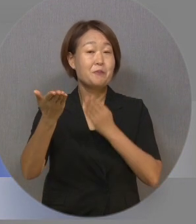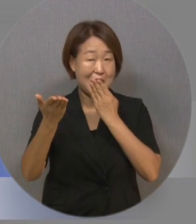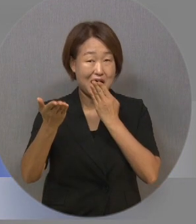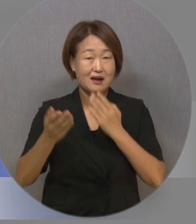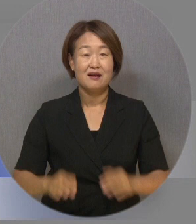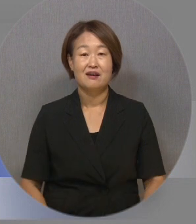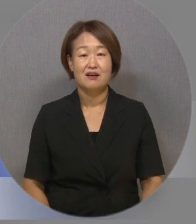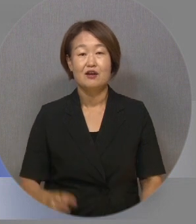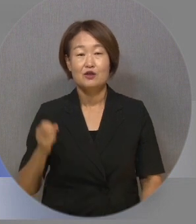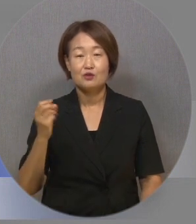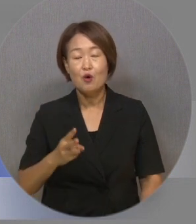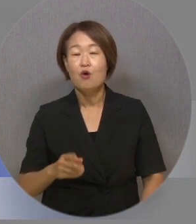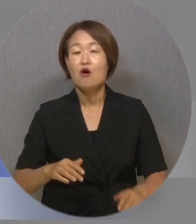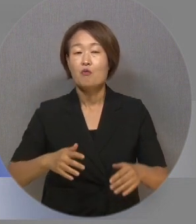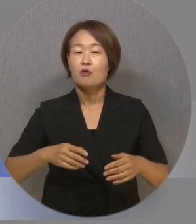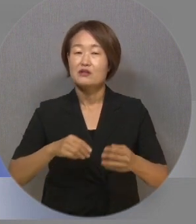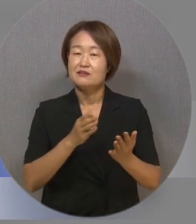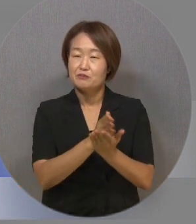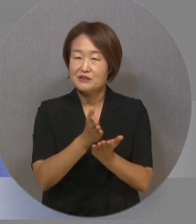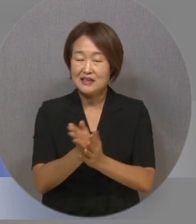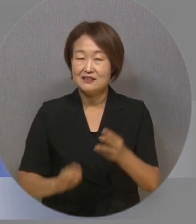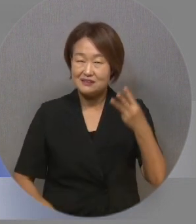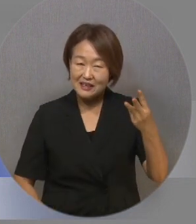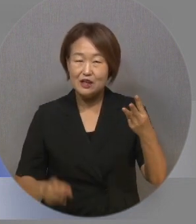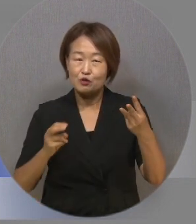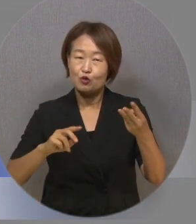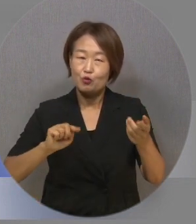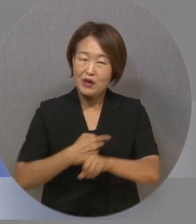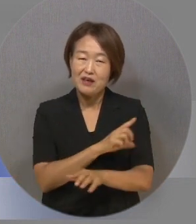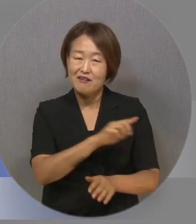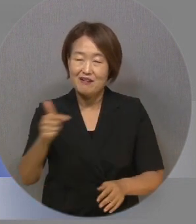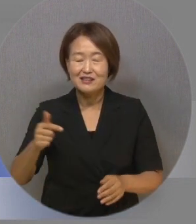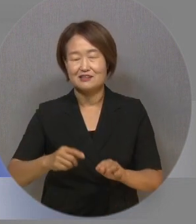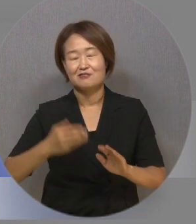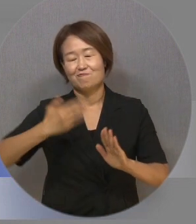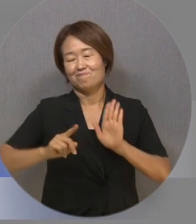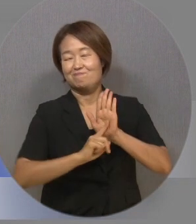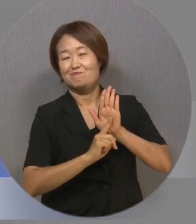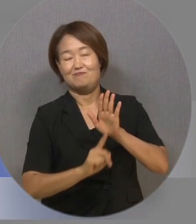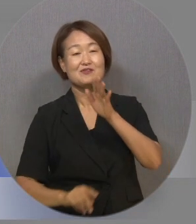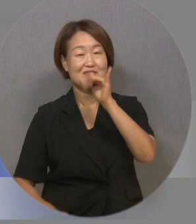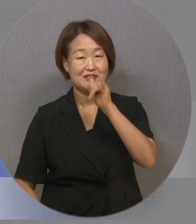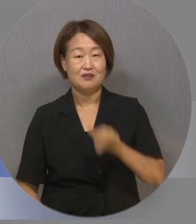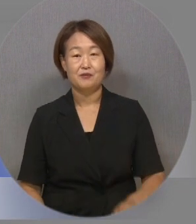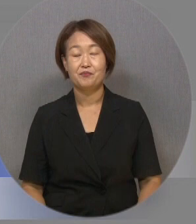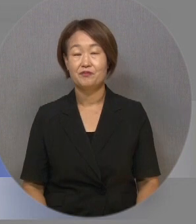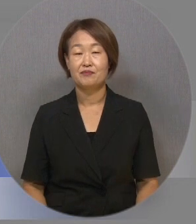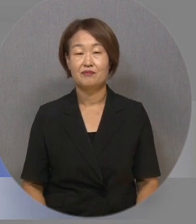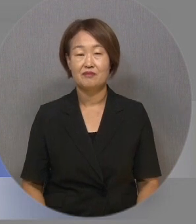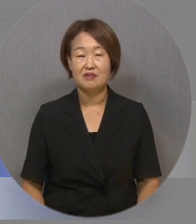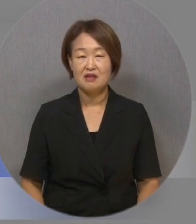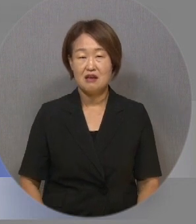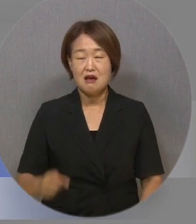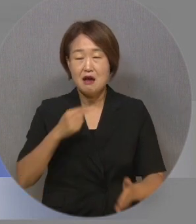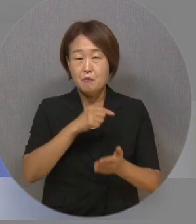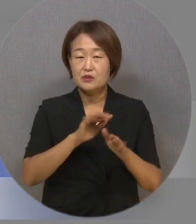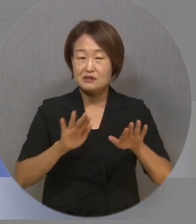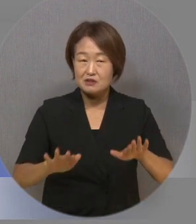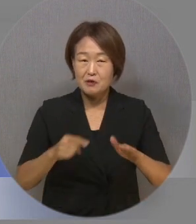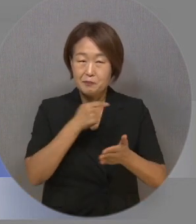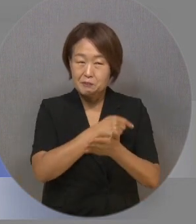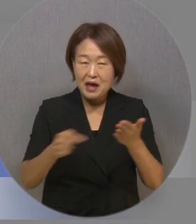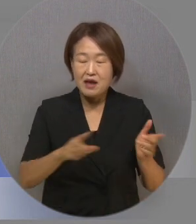분야와 쇼폼 영상을 시상하는 특별상 분야로 나눠 진행됩니다 특히 금번 공모전에는 재단 홈페이지를